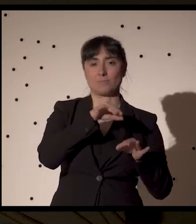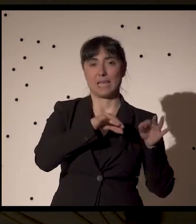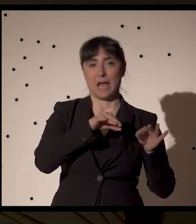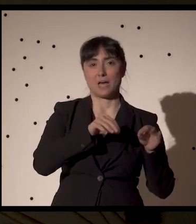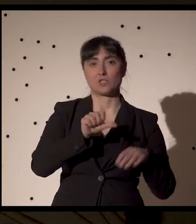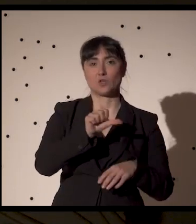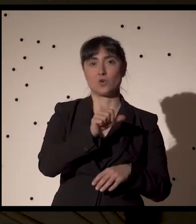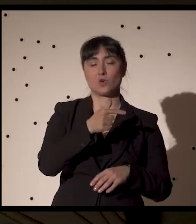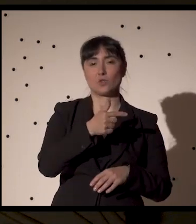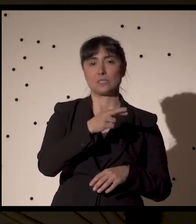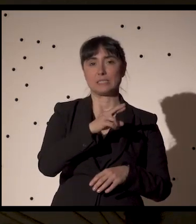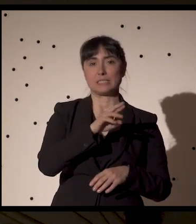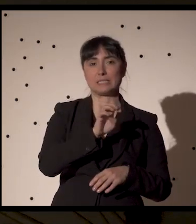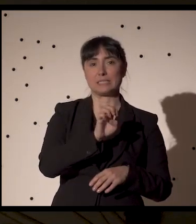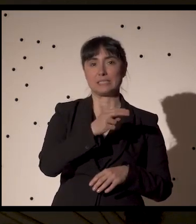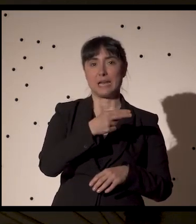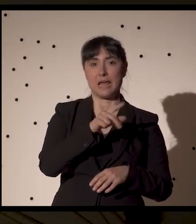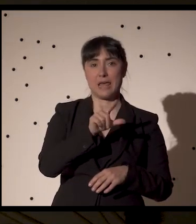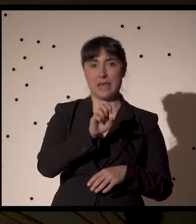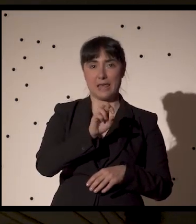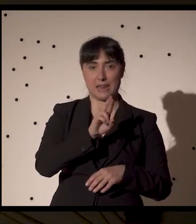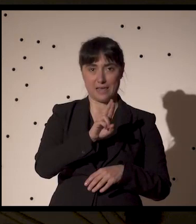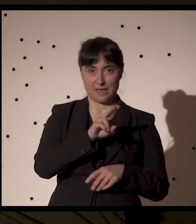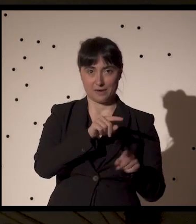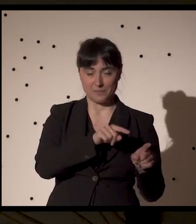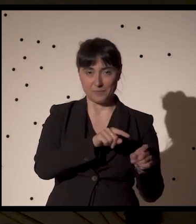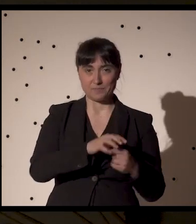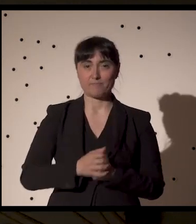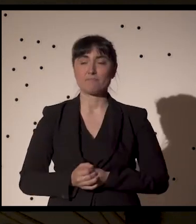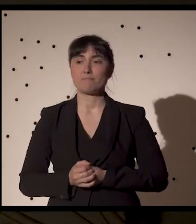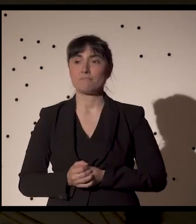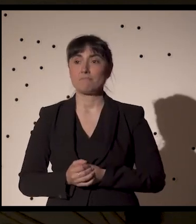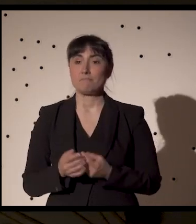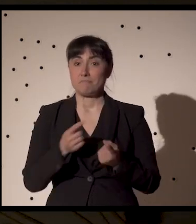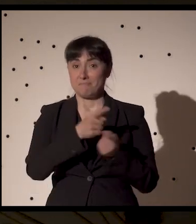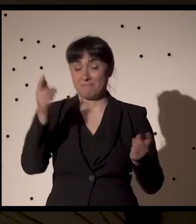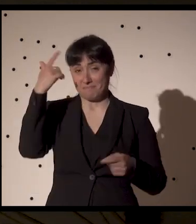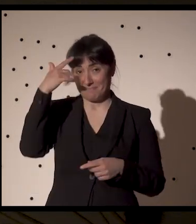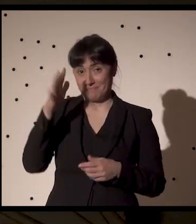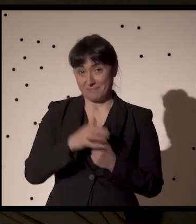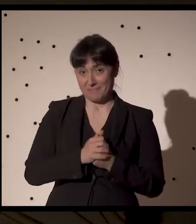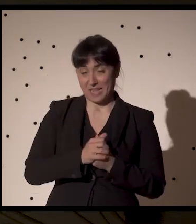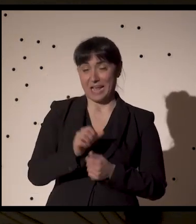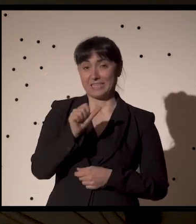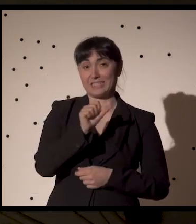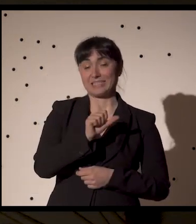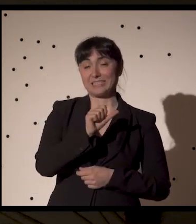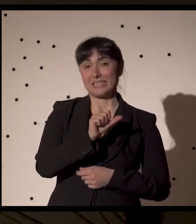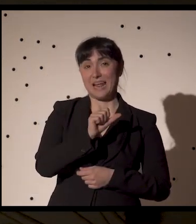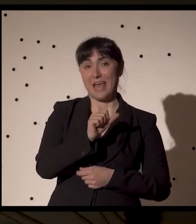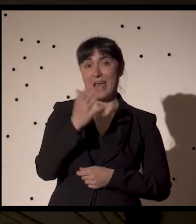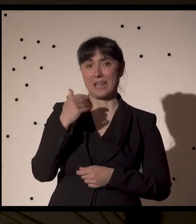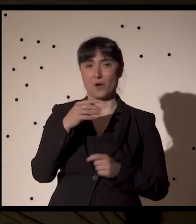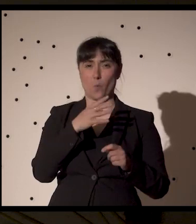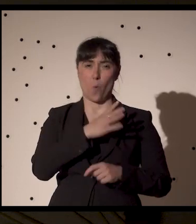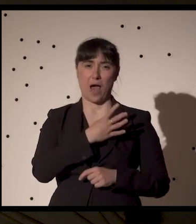sapete strehler ha affrontato due volte gorkie l'albergo dei poveri nel suo percorso nel 47